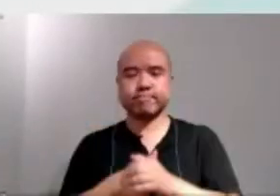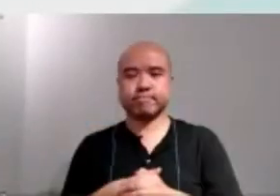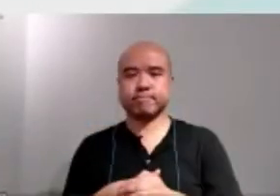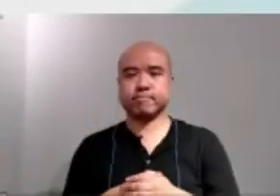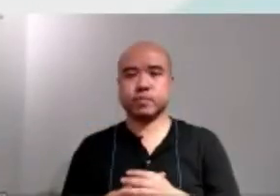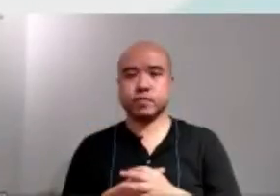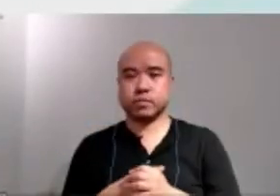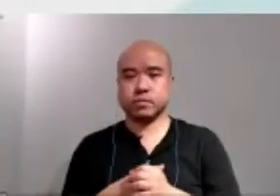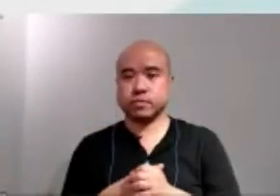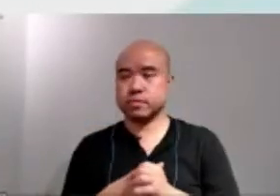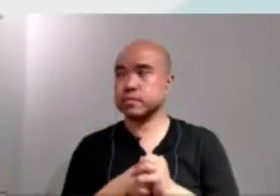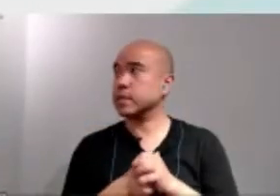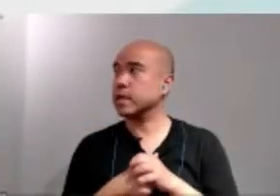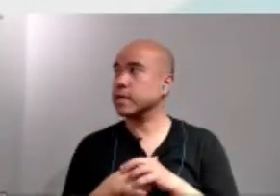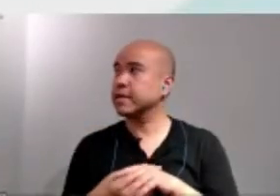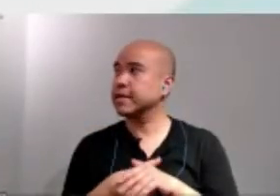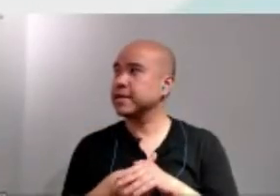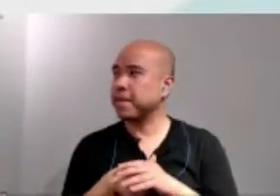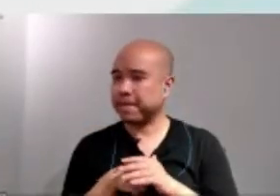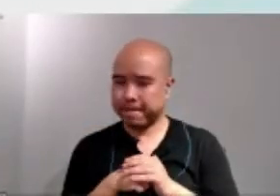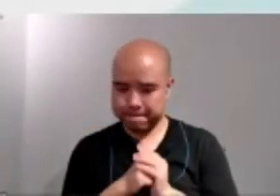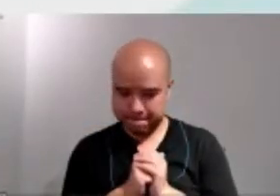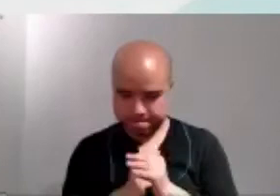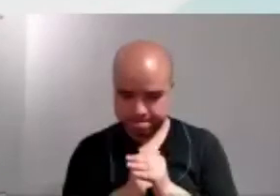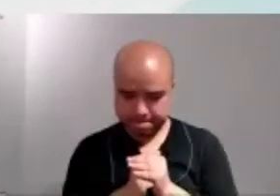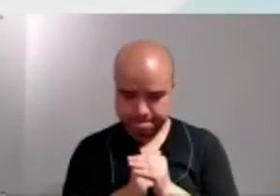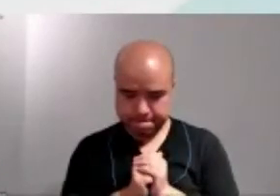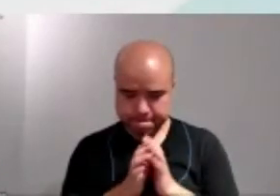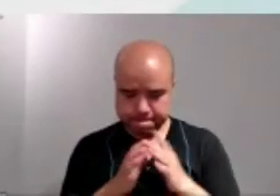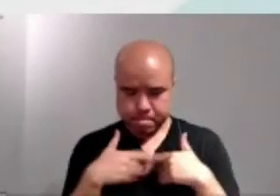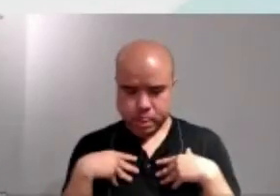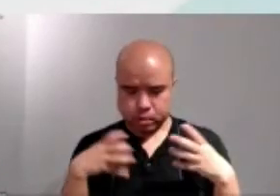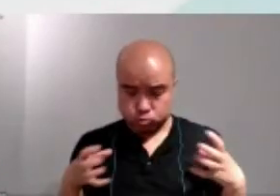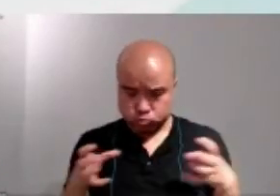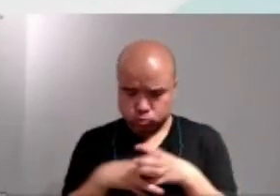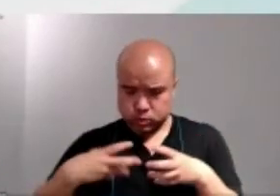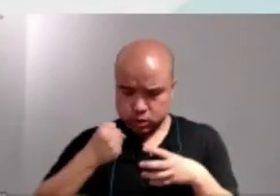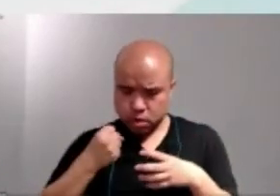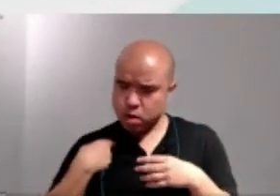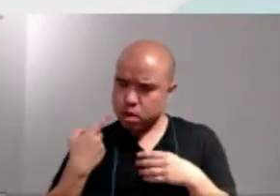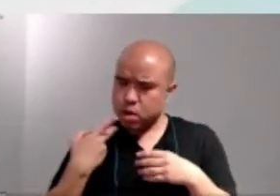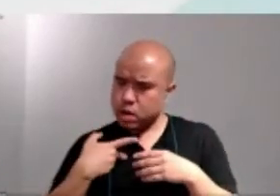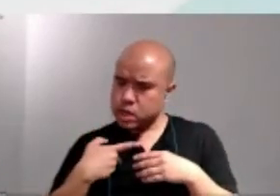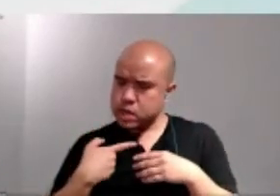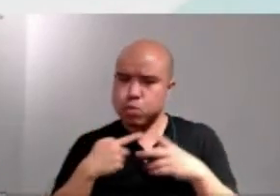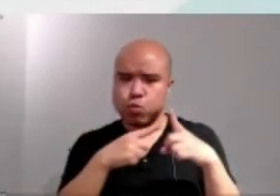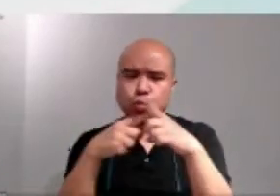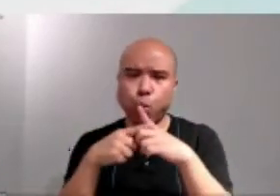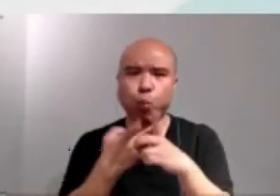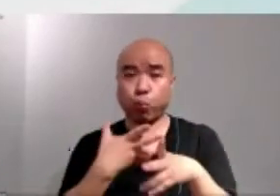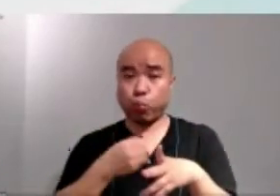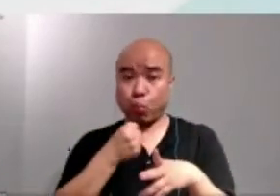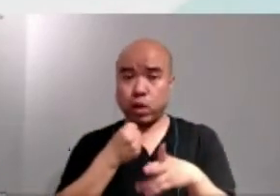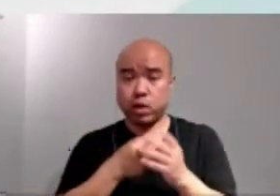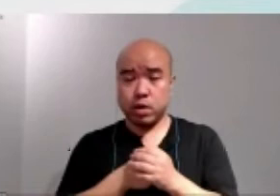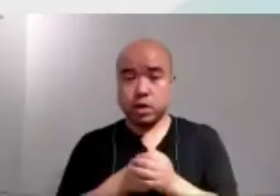谢谢 Brian 的分享， Thank you。 聚集力量靠的正正就是每一个人的力量，起动社的分享